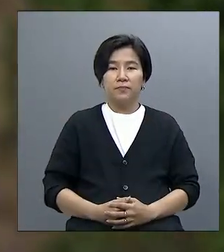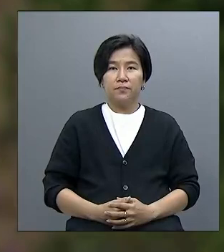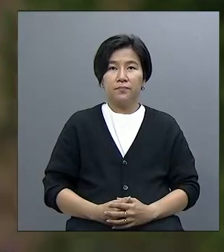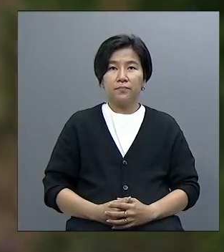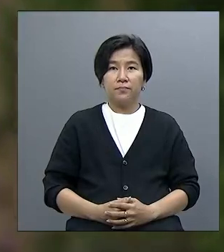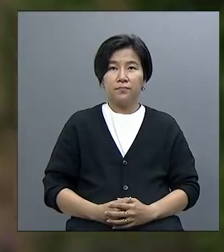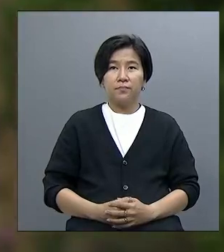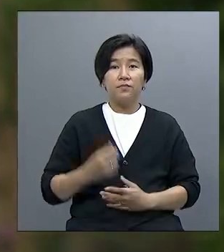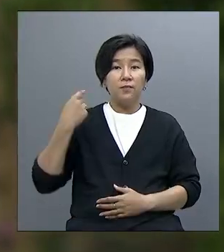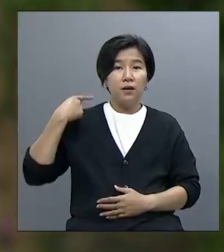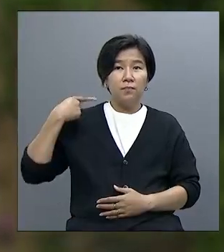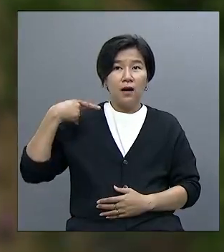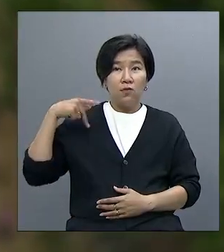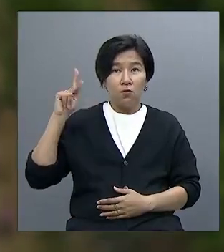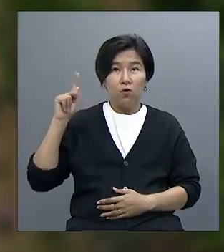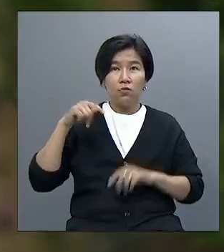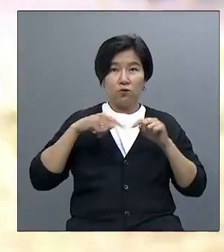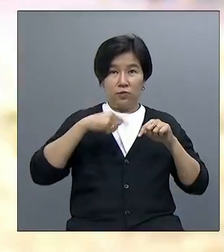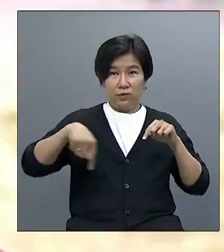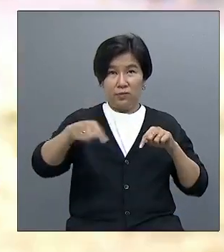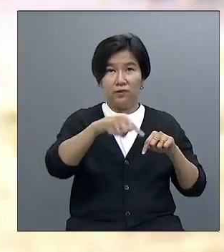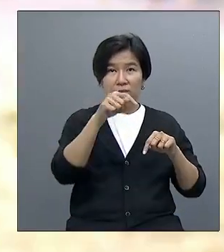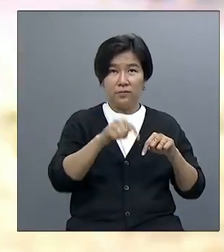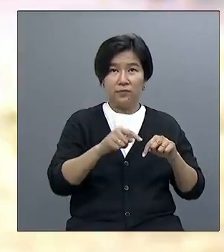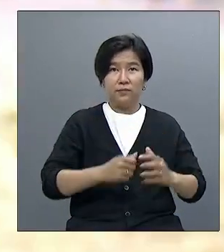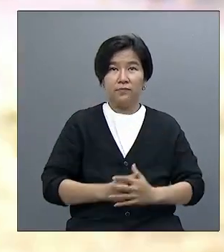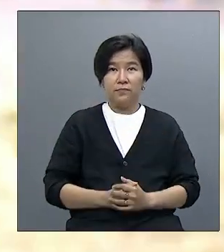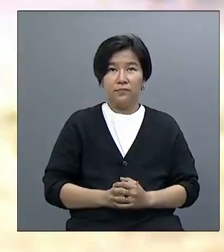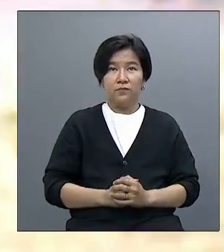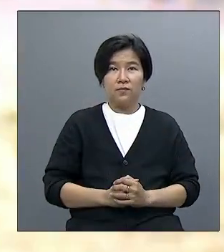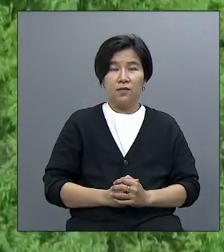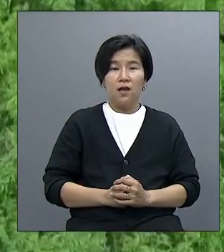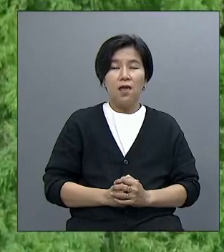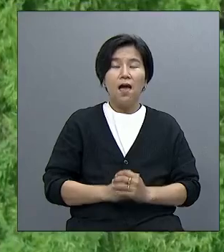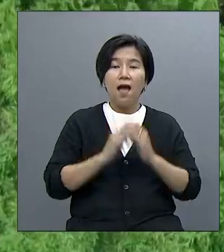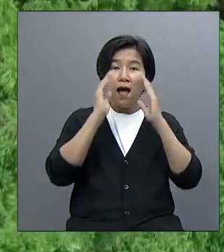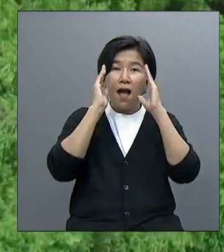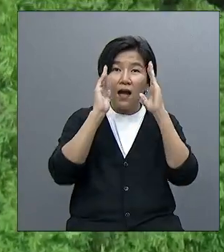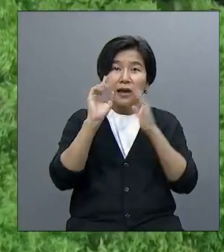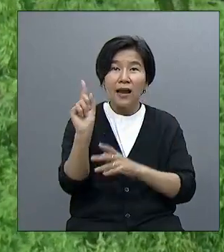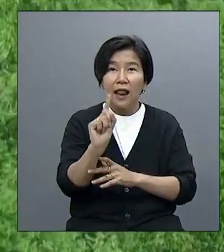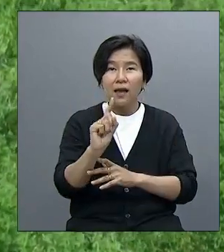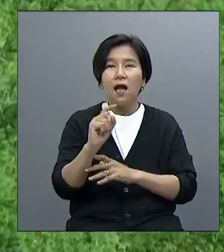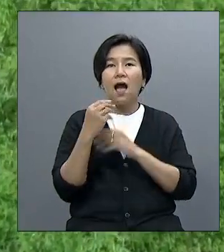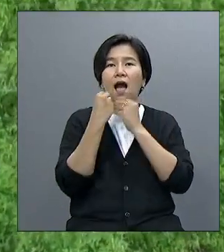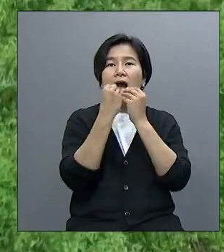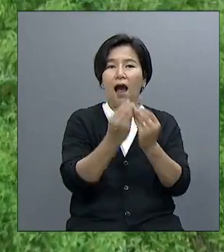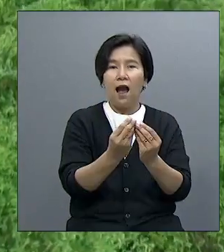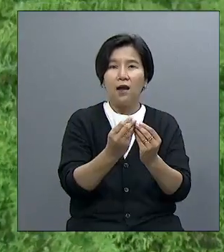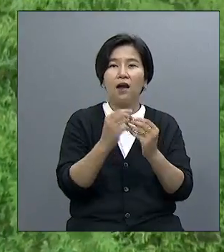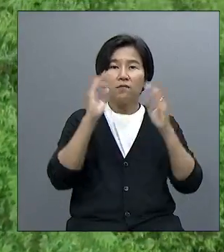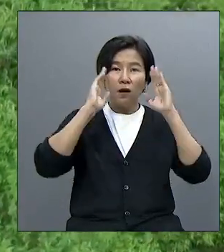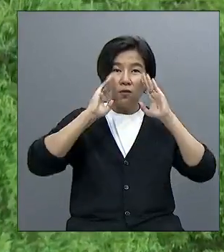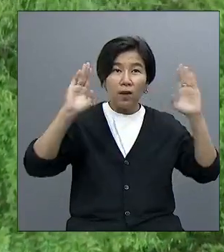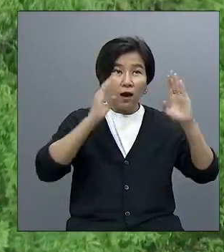ในส่วนของประโยชน์นะคะในพื้นที่ตรงนี้นะคะเราเองก็มีความตั้งใจอยากจะให้สถานที่แห่งนี้เป็นแหล่งเรียนรู้ของทั้ง